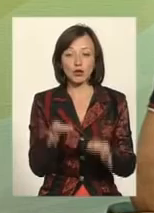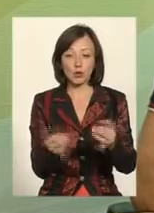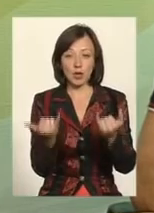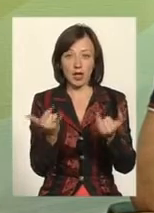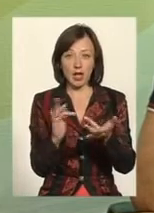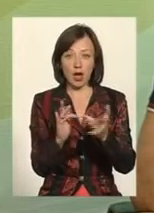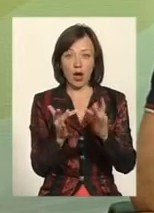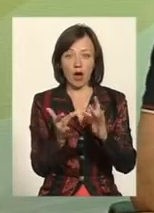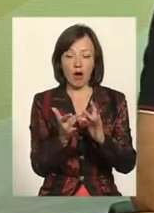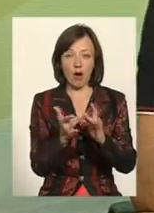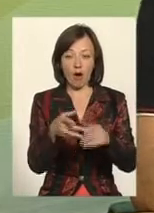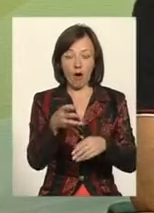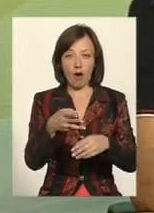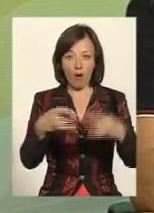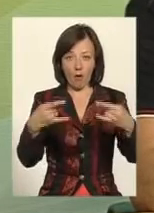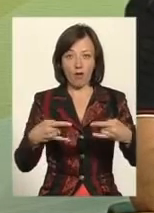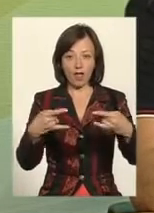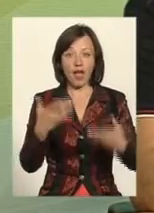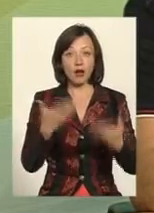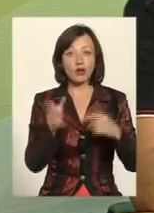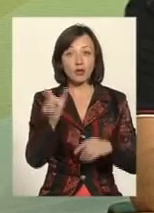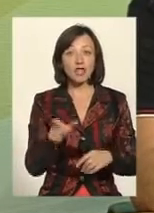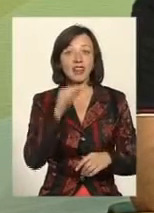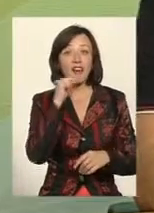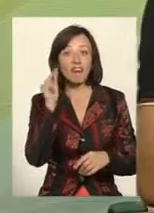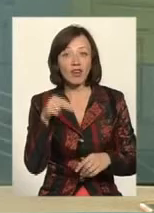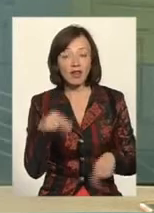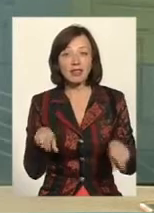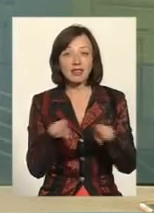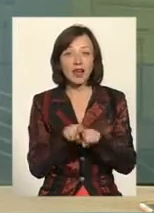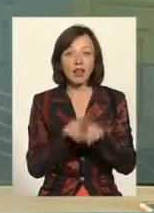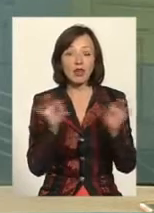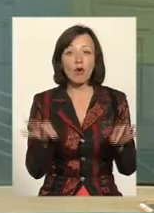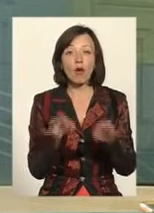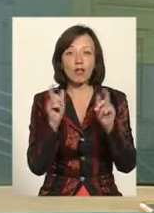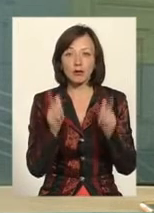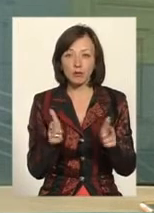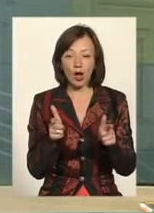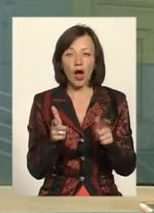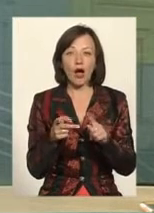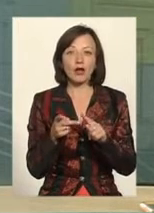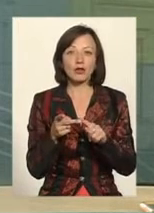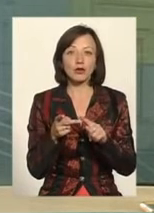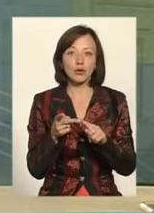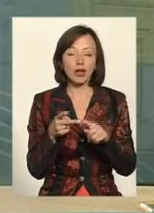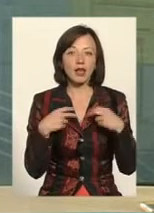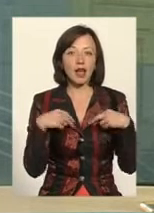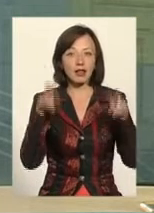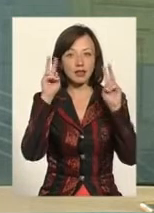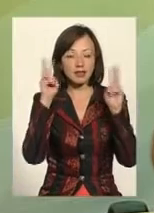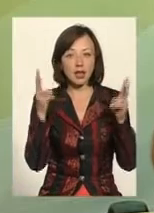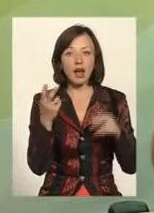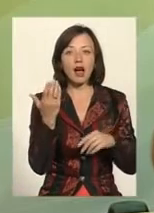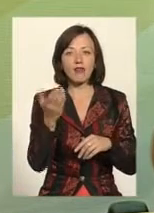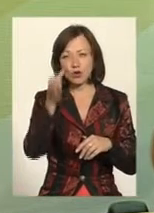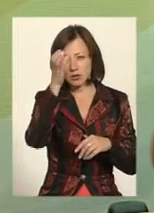онлайн. Тобто, якщо людина винна, вона би так ніколи на це не погодилась. Це перше. По-друге, я не знаю, яка у вас